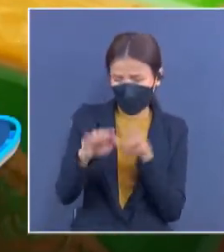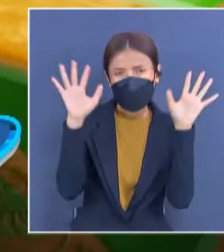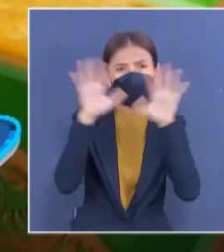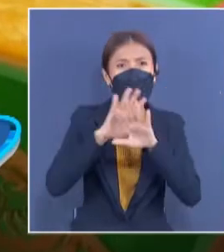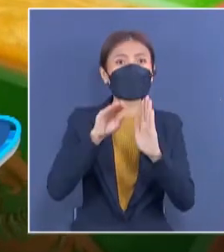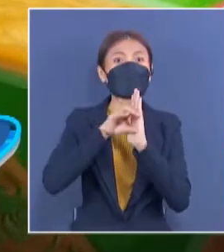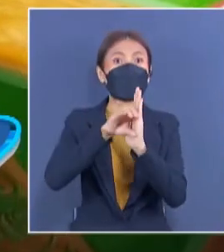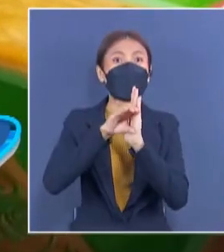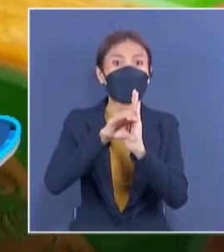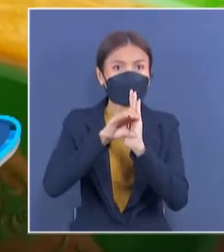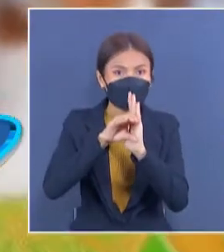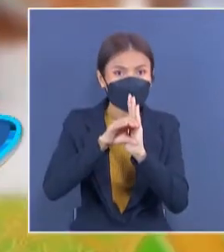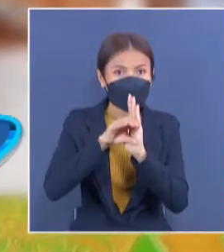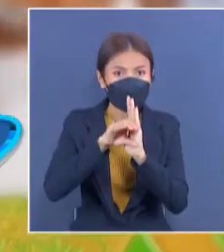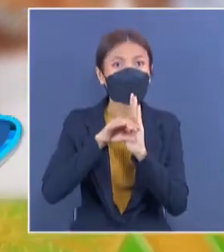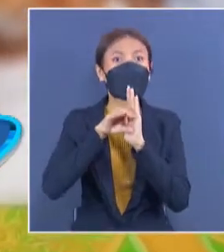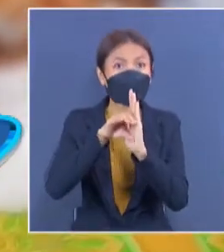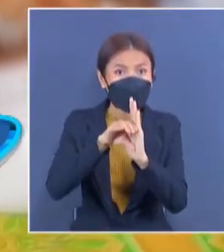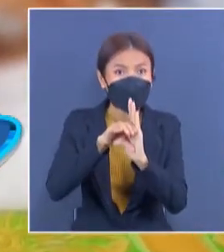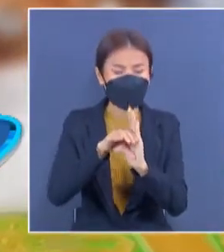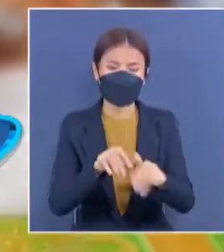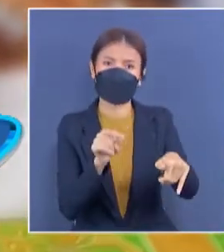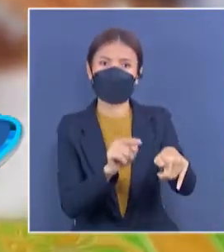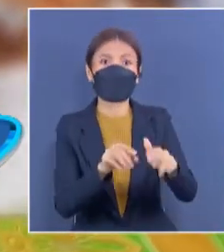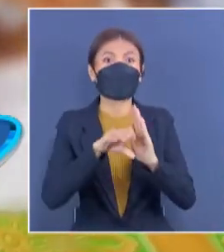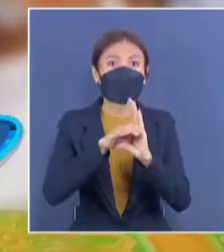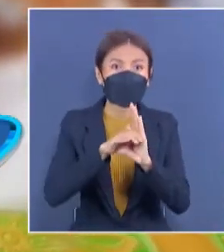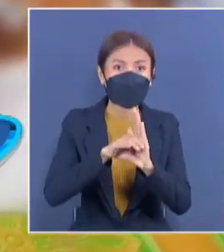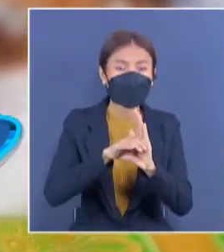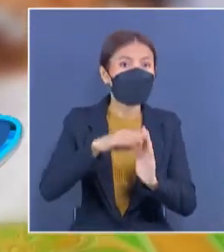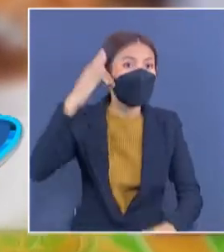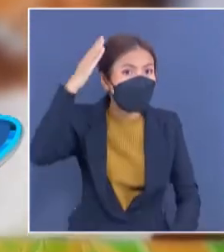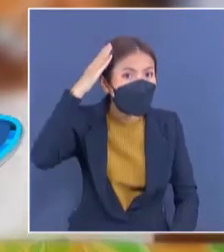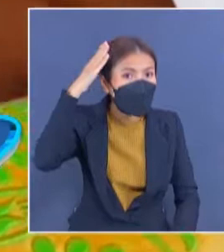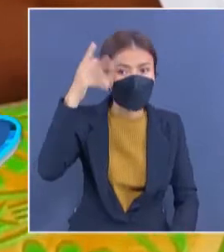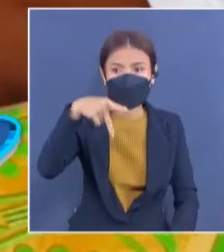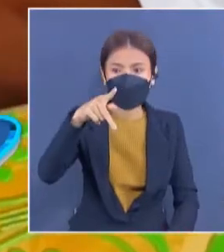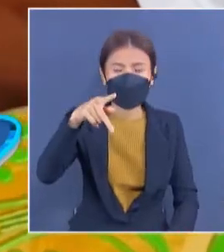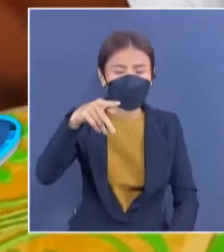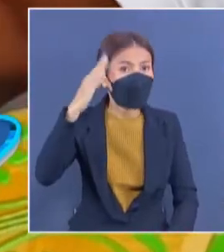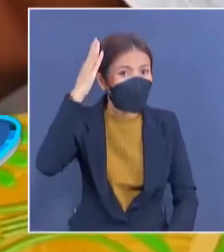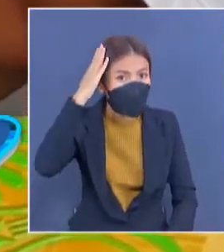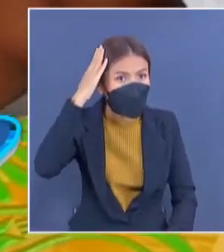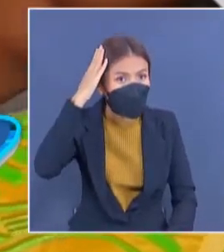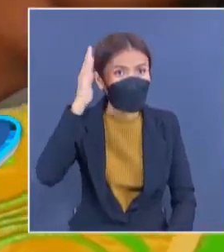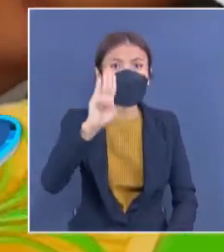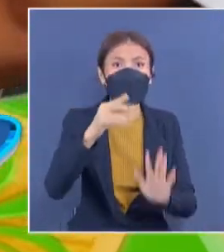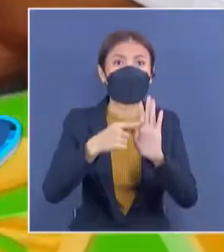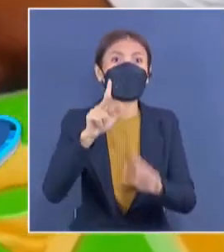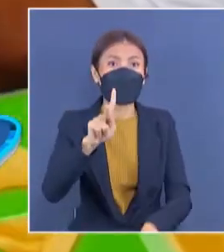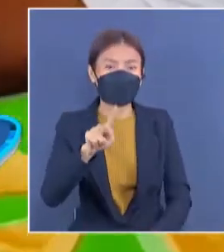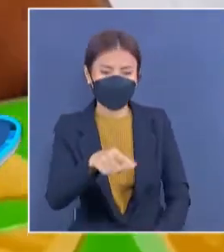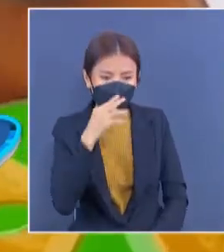าดซึ่งฉลามชนิดนี้ถือว่าอันตรายที่สุดแล้วก็มีถิ่นที่อยู่อาศัยตามชายฝั่งแต่ก็ต้อง